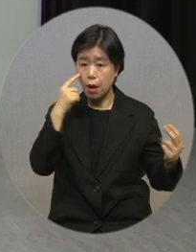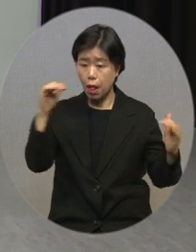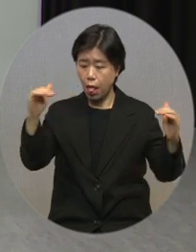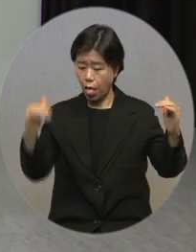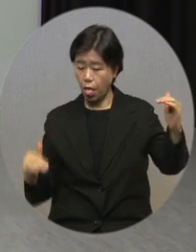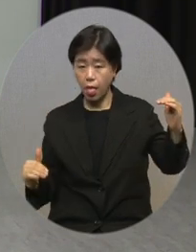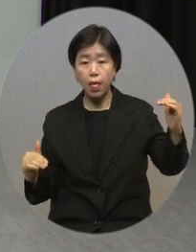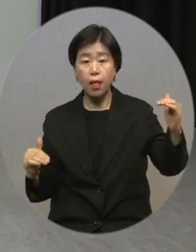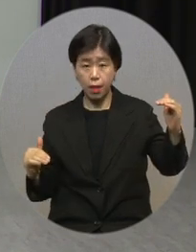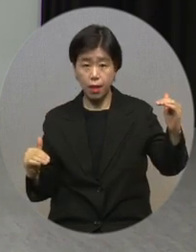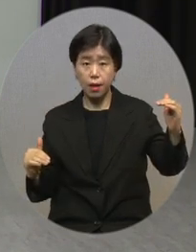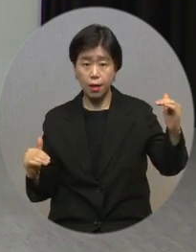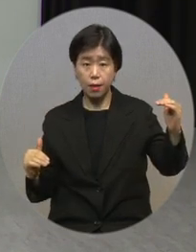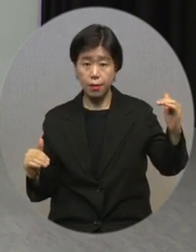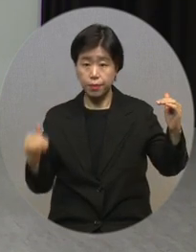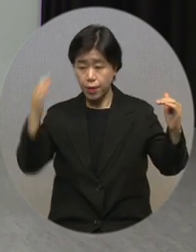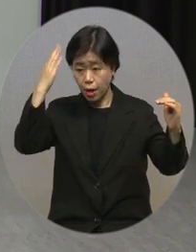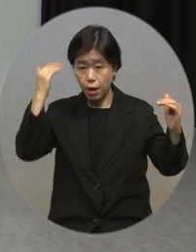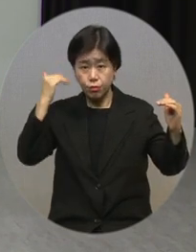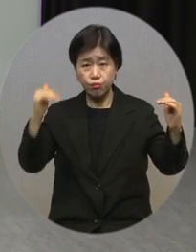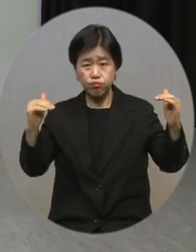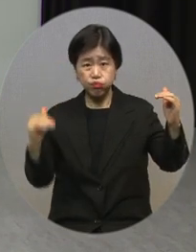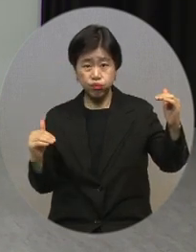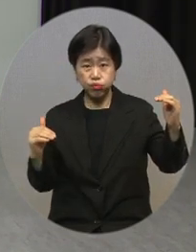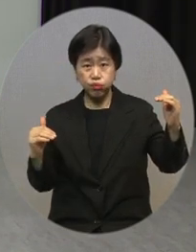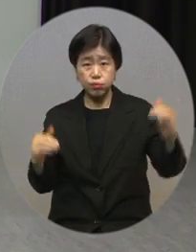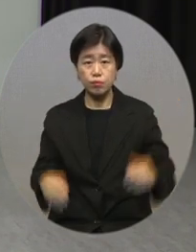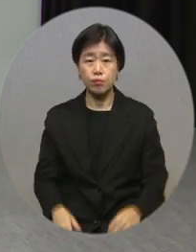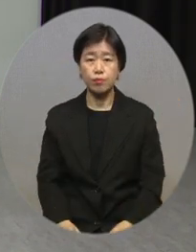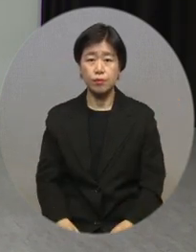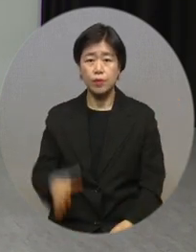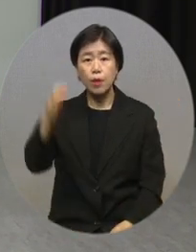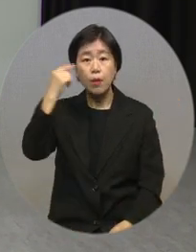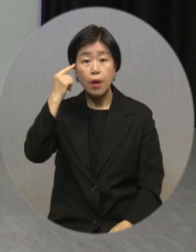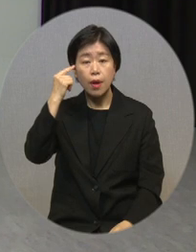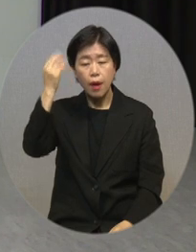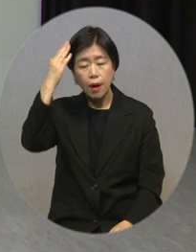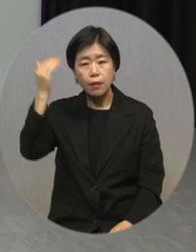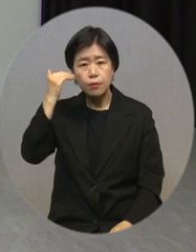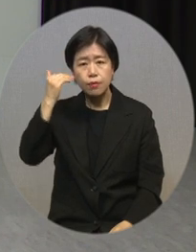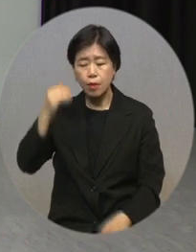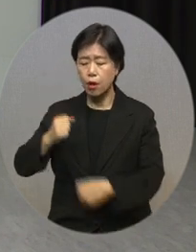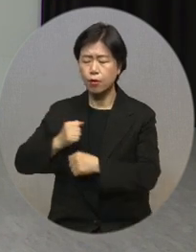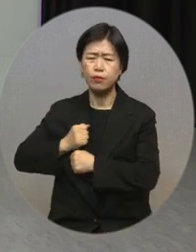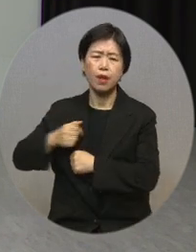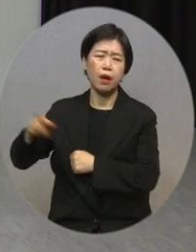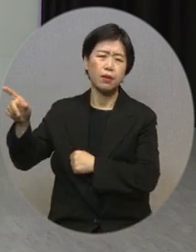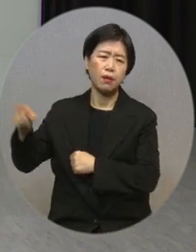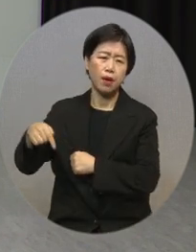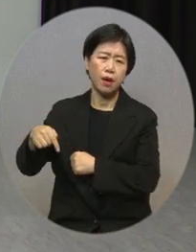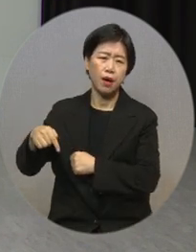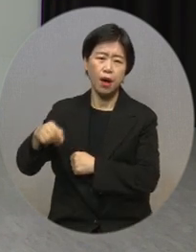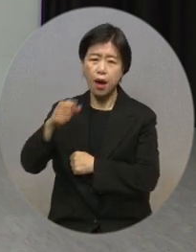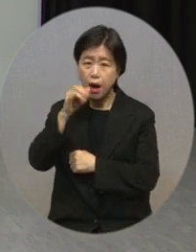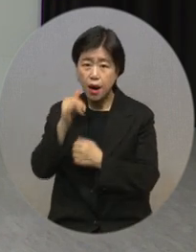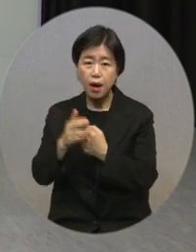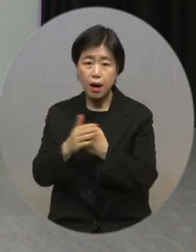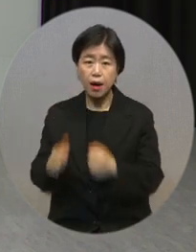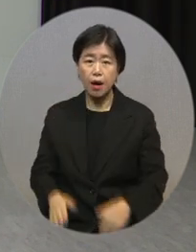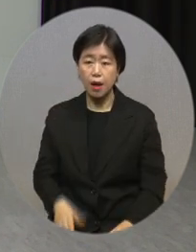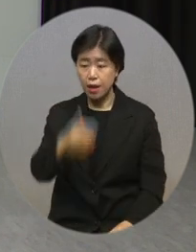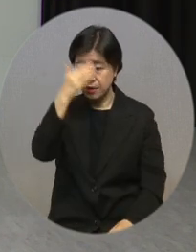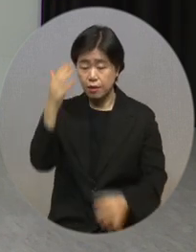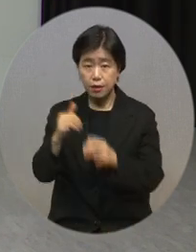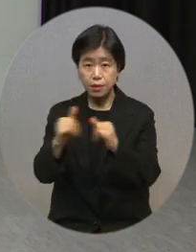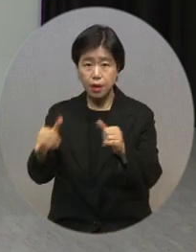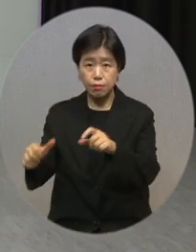낮습니다. 우리나라는 그 중간에 그 저기 그 군대를 갔다 오는 네. 것 때문에